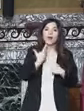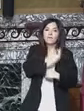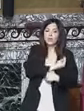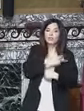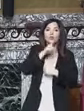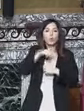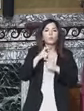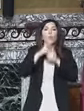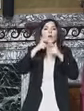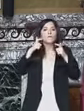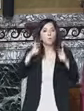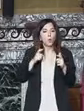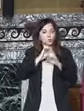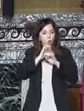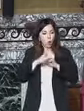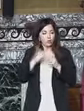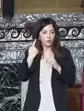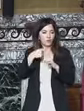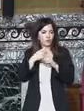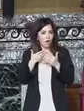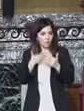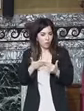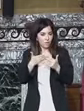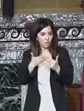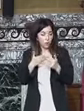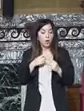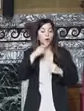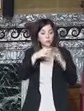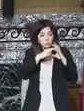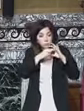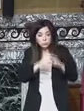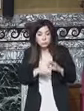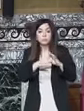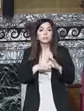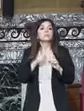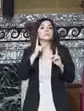dei contagi continua a dipendere dal mantenimento degli interventi di sostegno all'economia